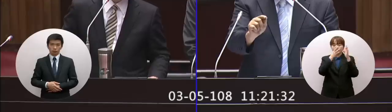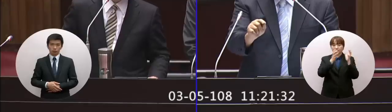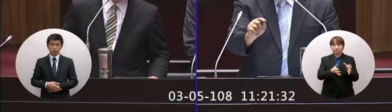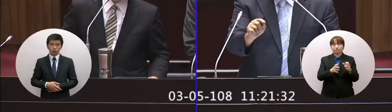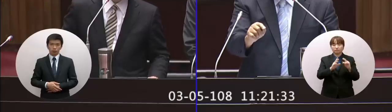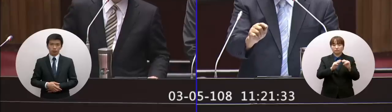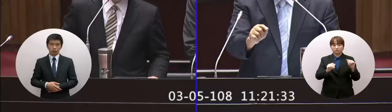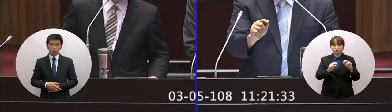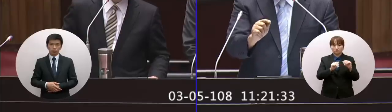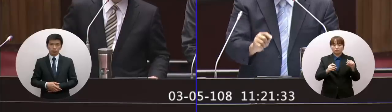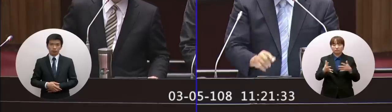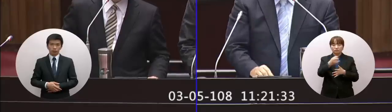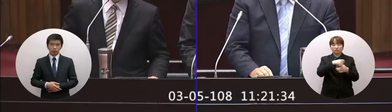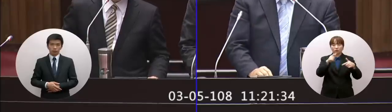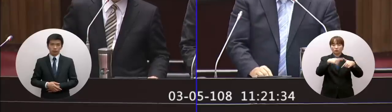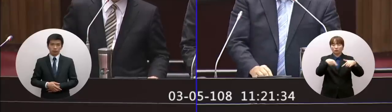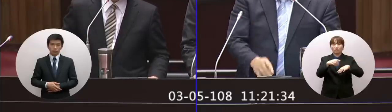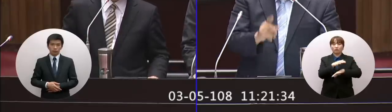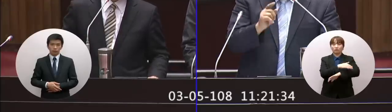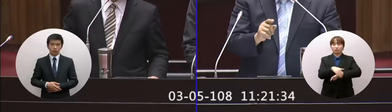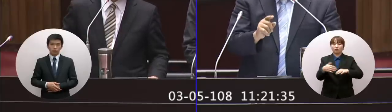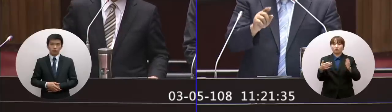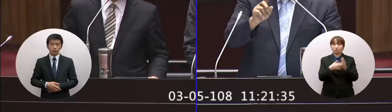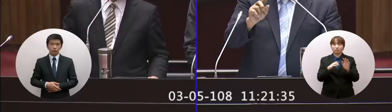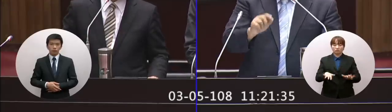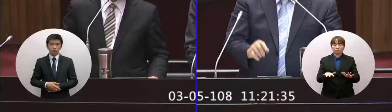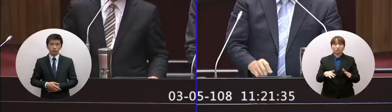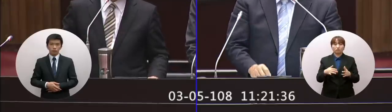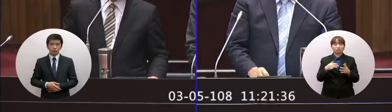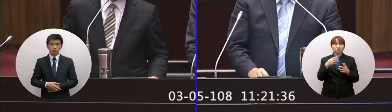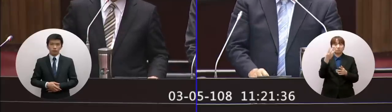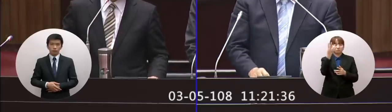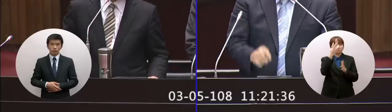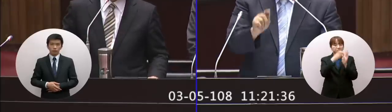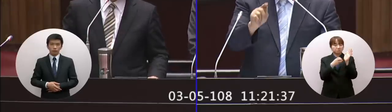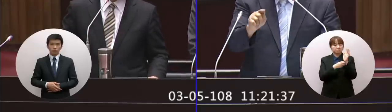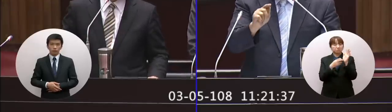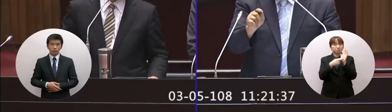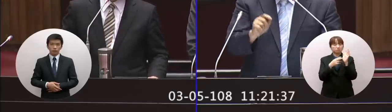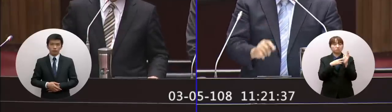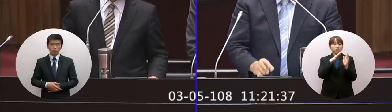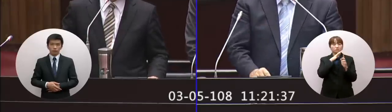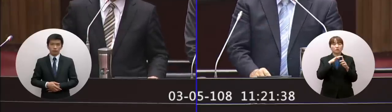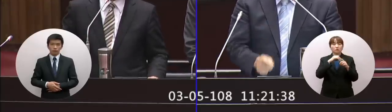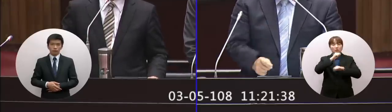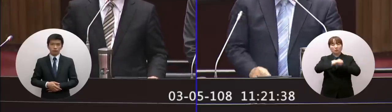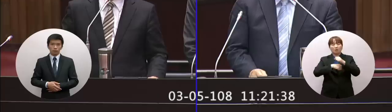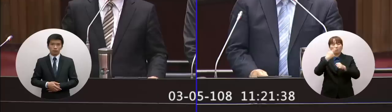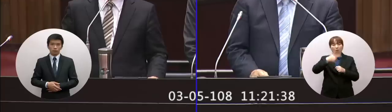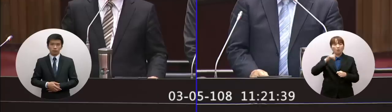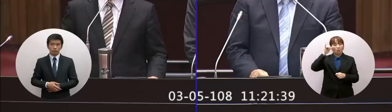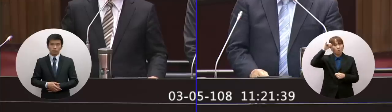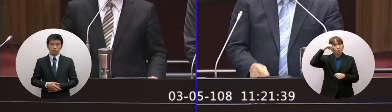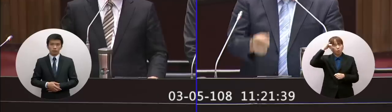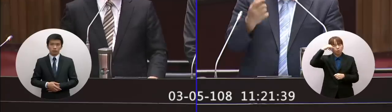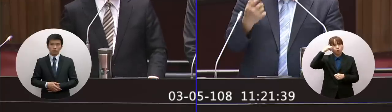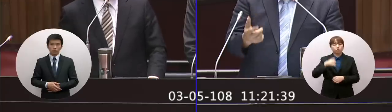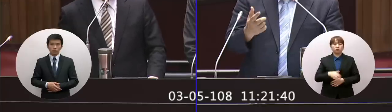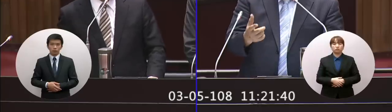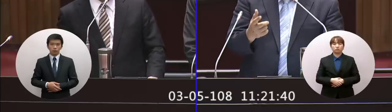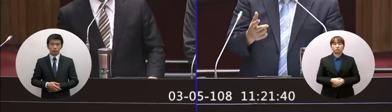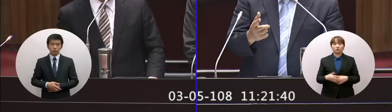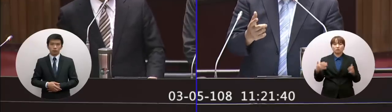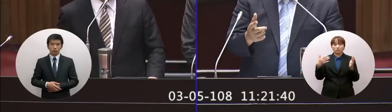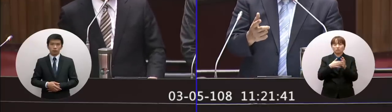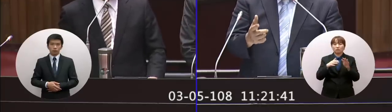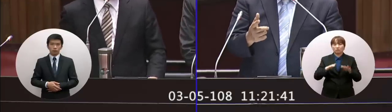土地彰化编，到现在呀、啊，可以说用三个字来形容：牛步化，牛步了。哦，